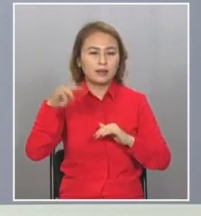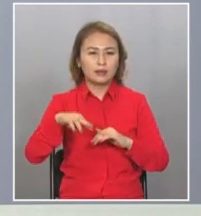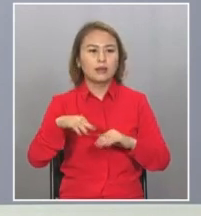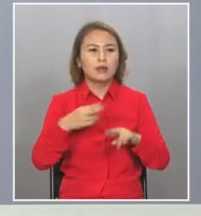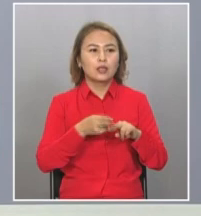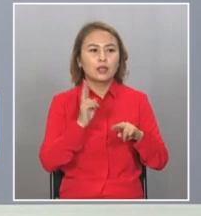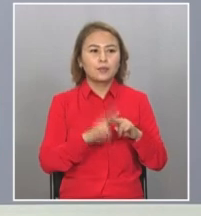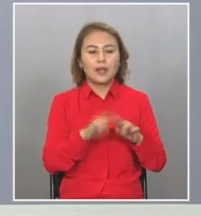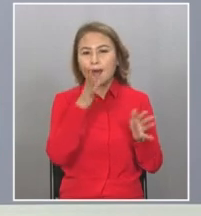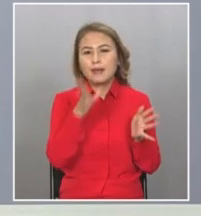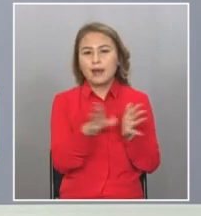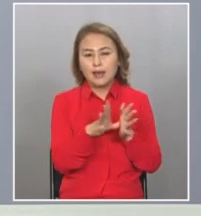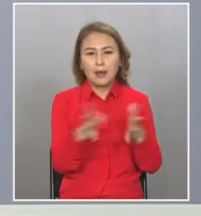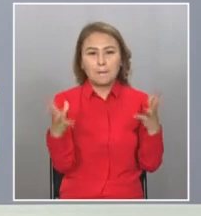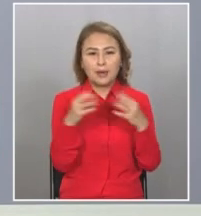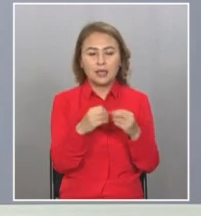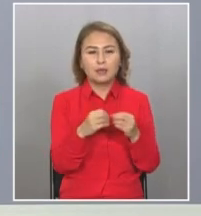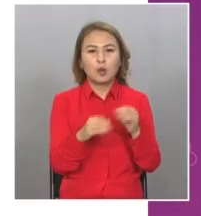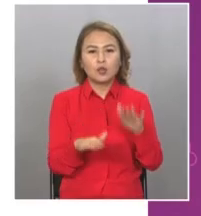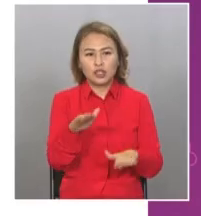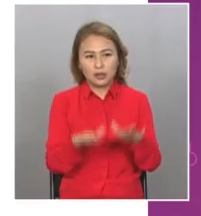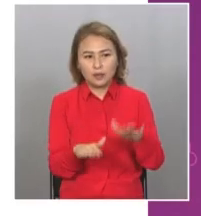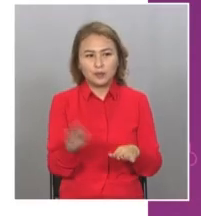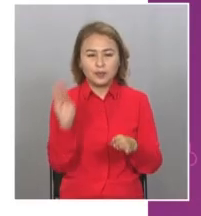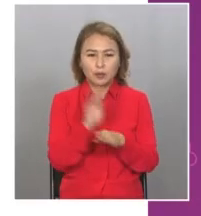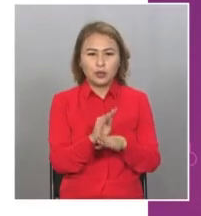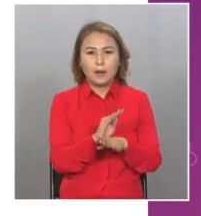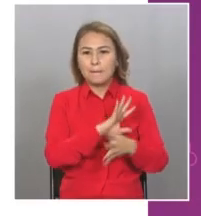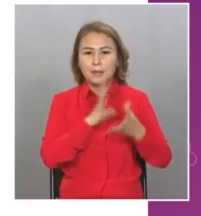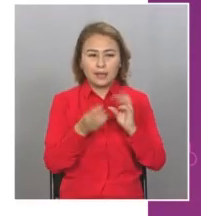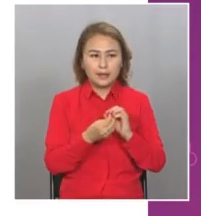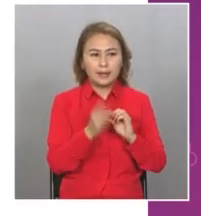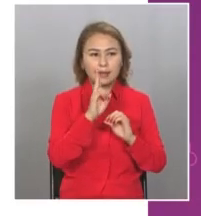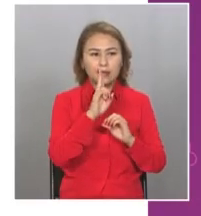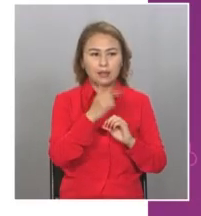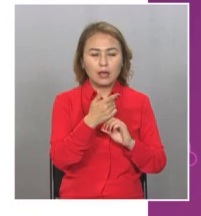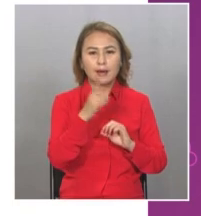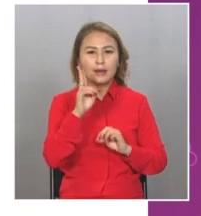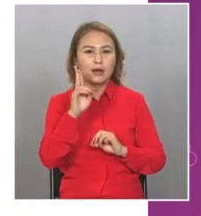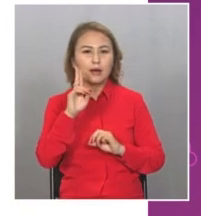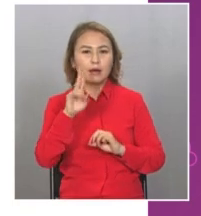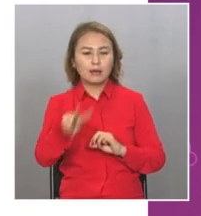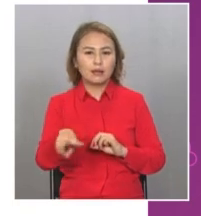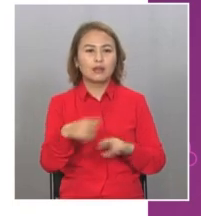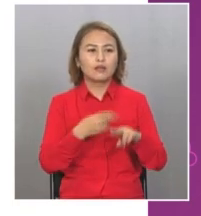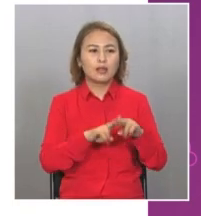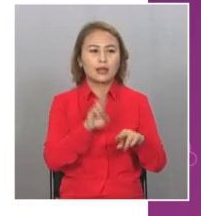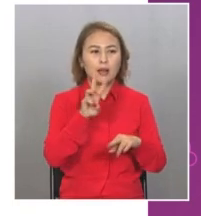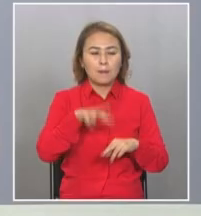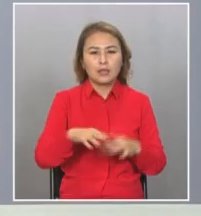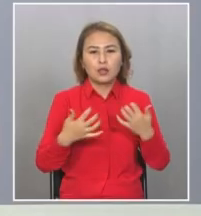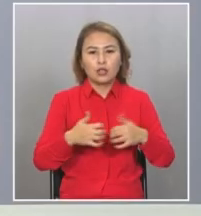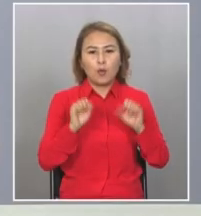түсетін энергия бірлігінің санымен өлшенеді. Оның өлшем бірлігі килокалория сантиметр квадрат немесе киловатт метр